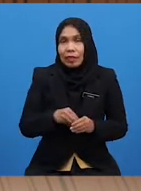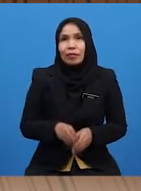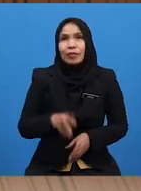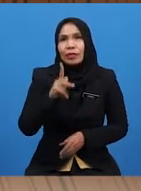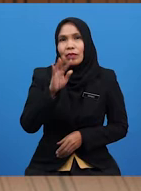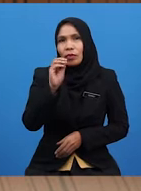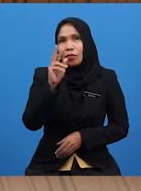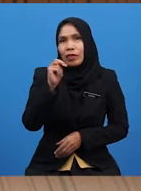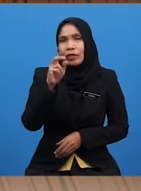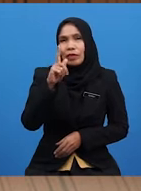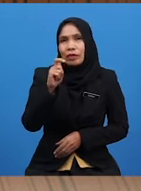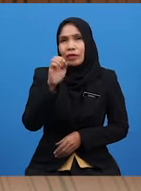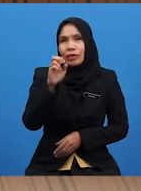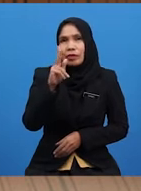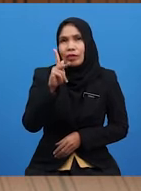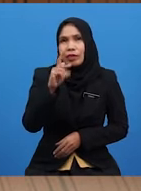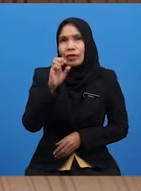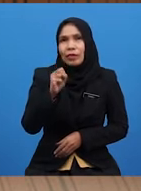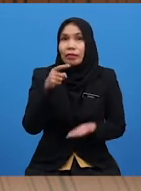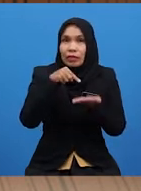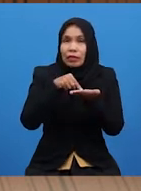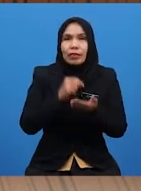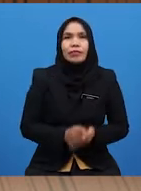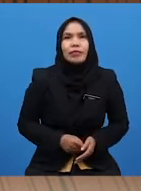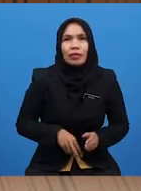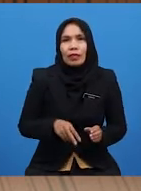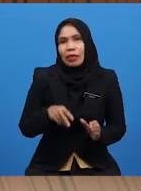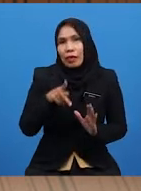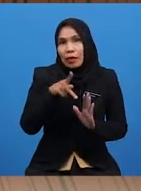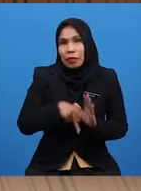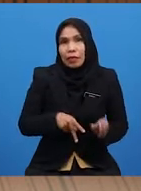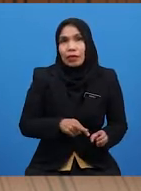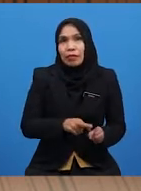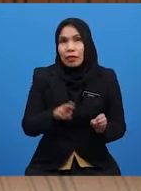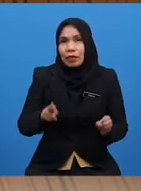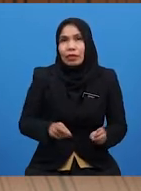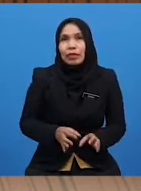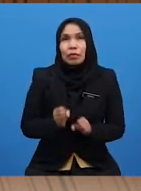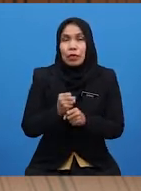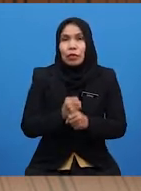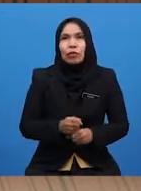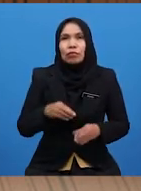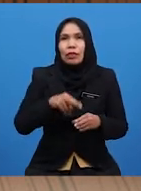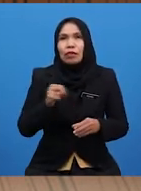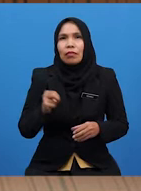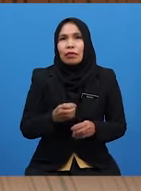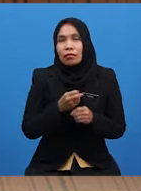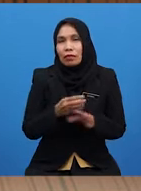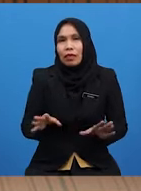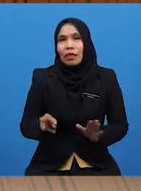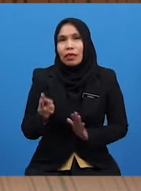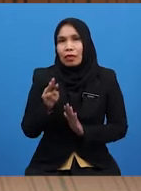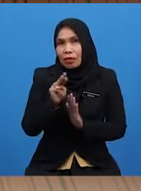dalaman telah merancang dan menciptakan ruang dalaman yang melibatkan dan memenuhi elemen Citra